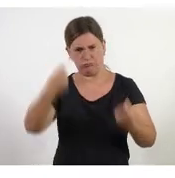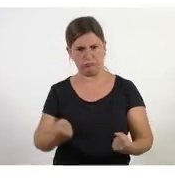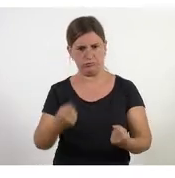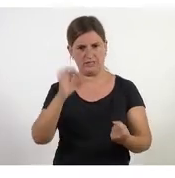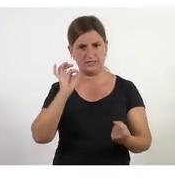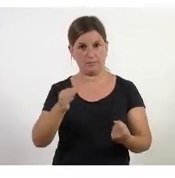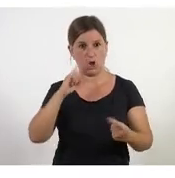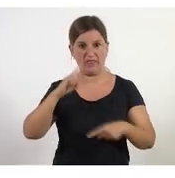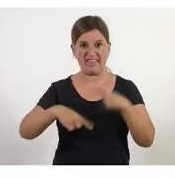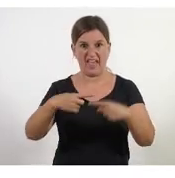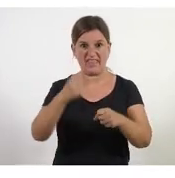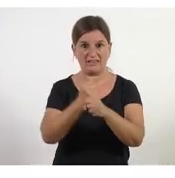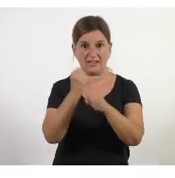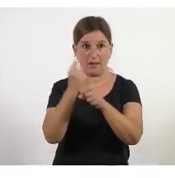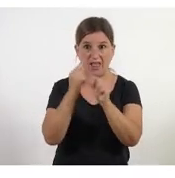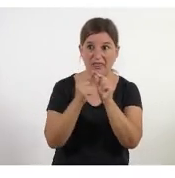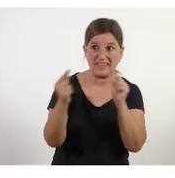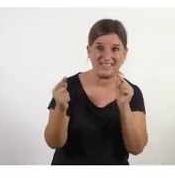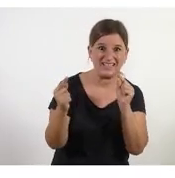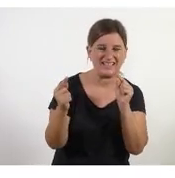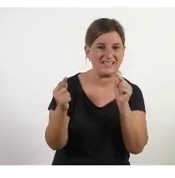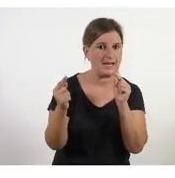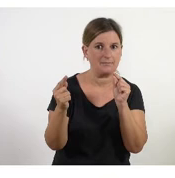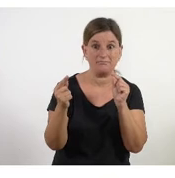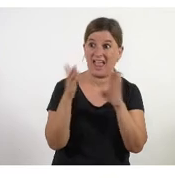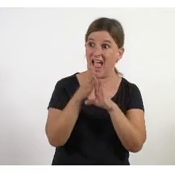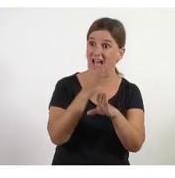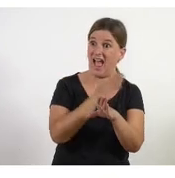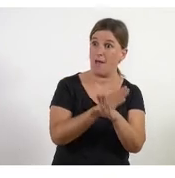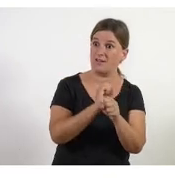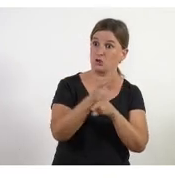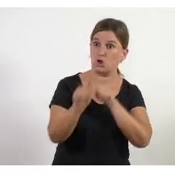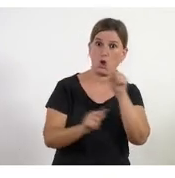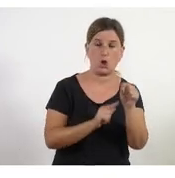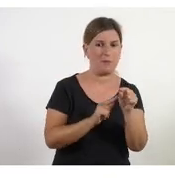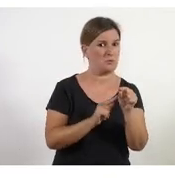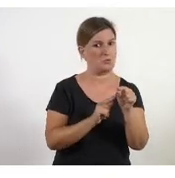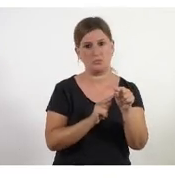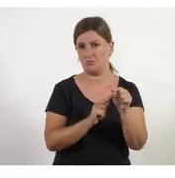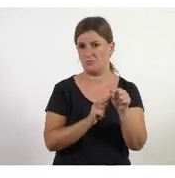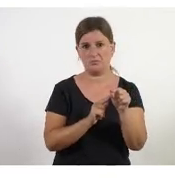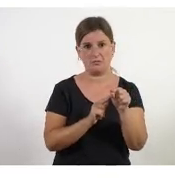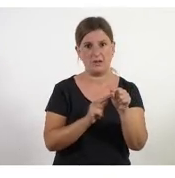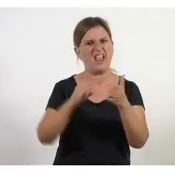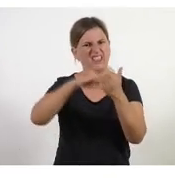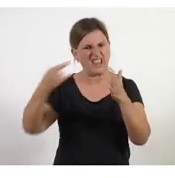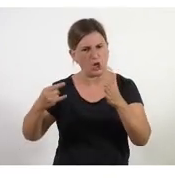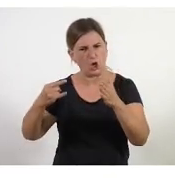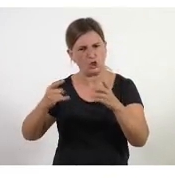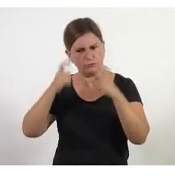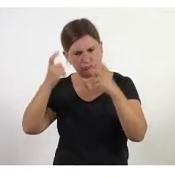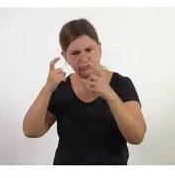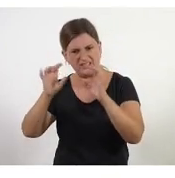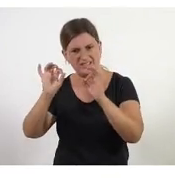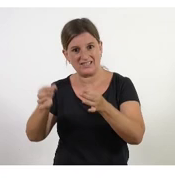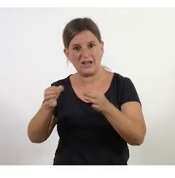dia, el tema del teletreball, encara no era evident. Era molt tecnològic, però sí que el